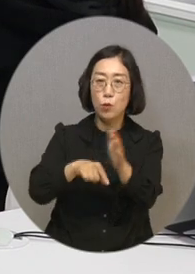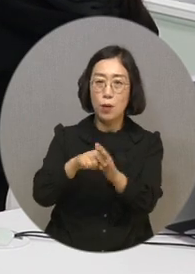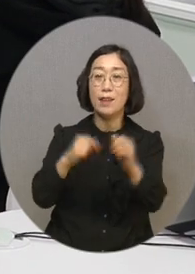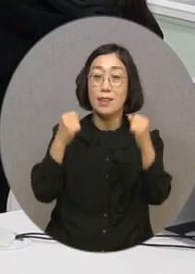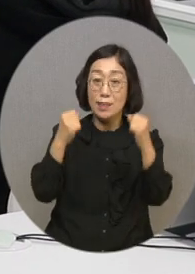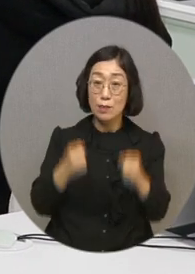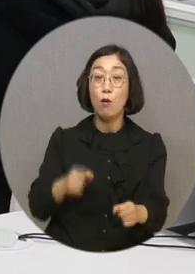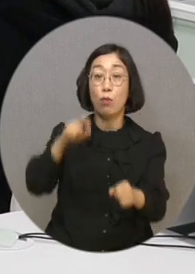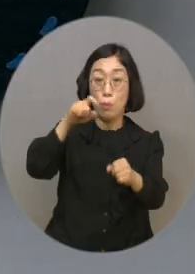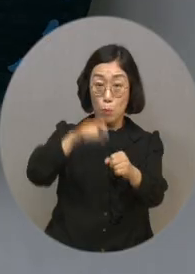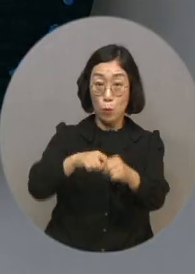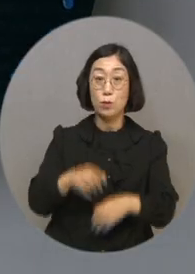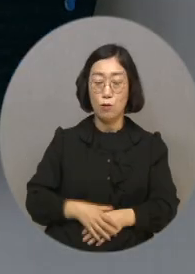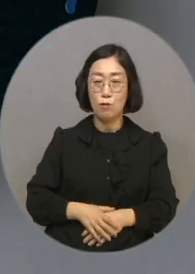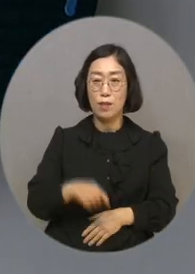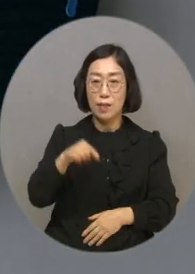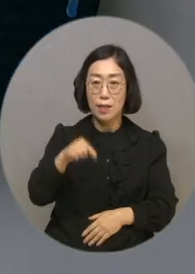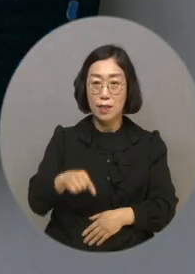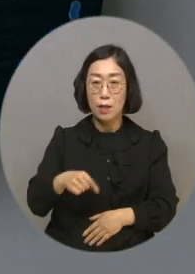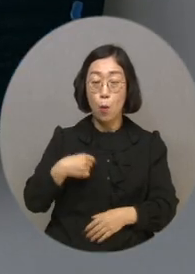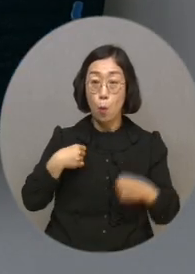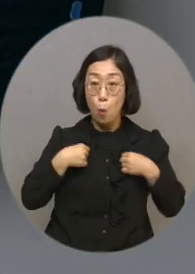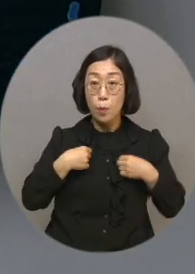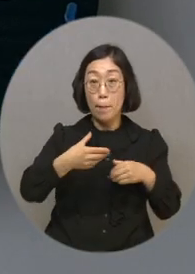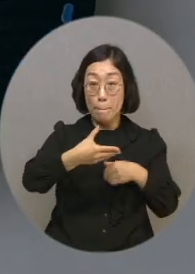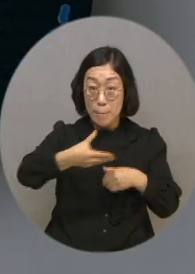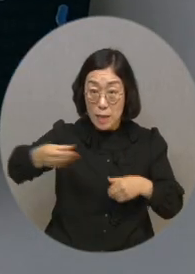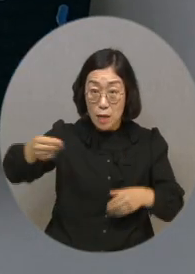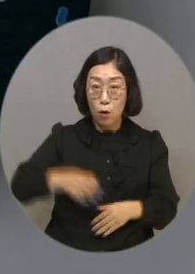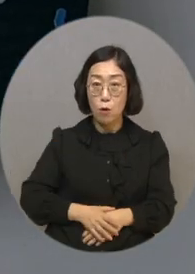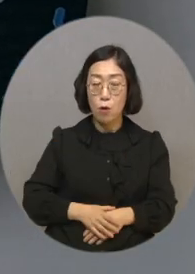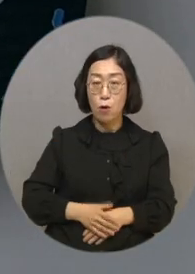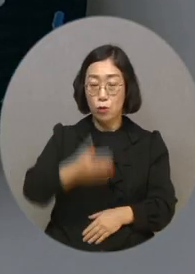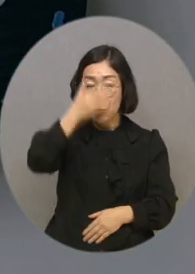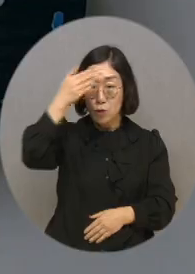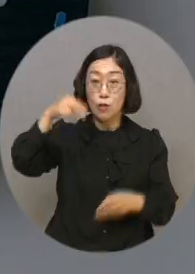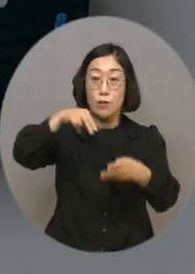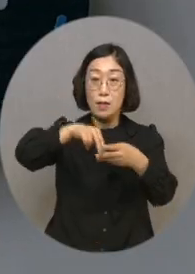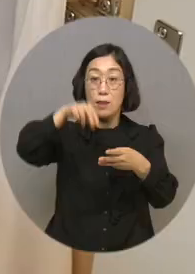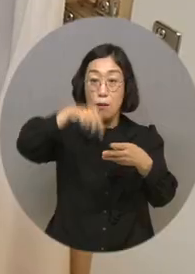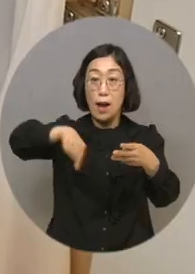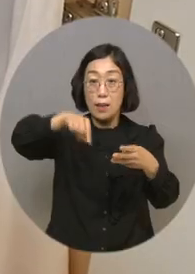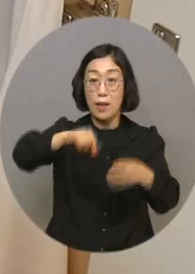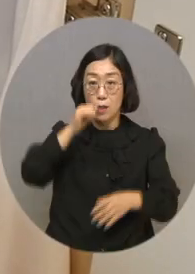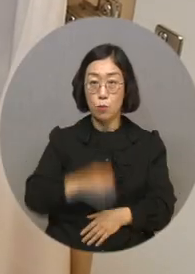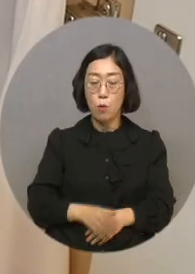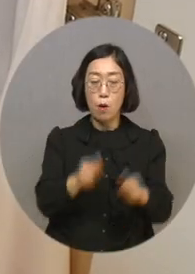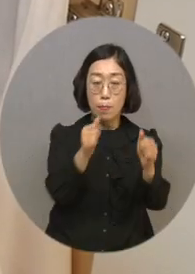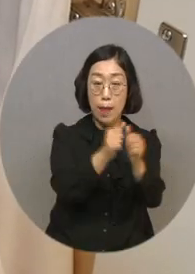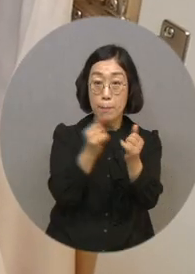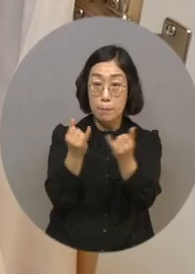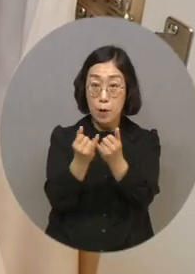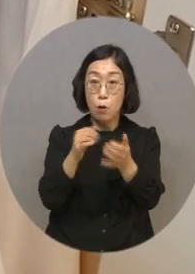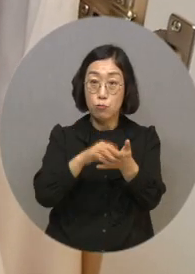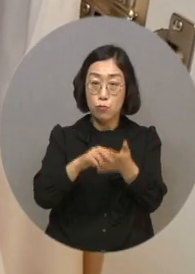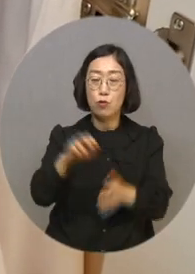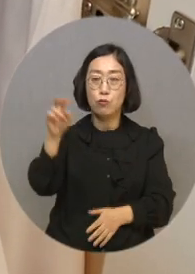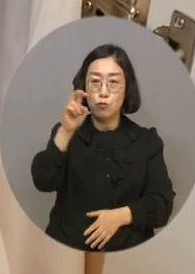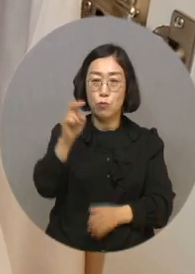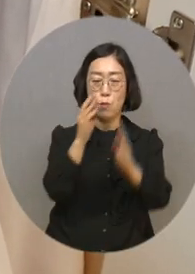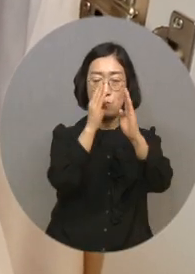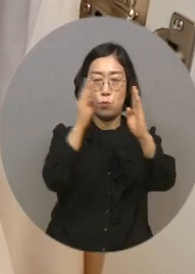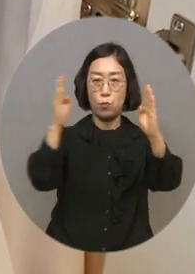담은 섬섬옷장은 여수시 문수로 청년지원센터 내에 위치하고 있으며 남녀 정장 20벌을